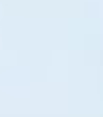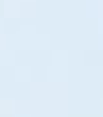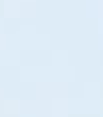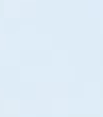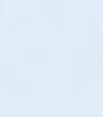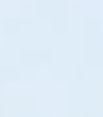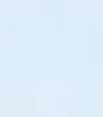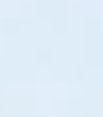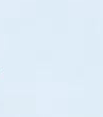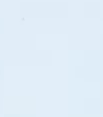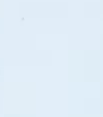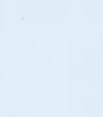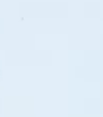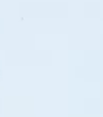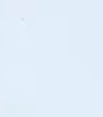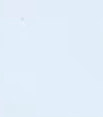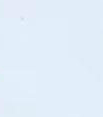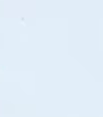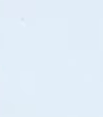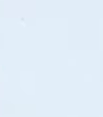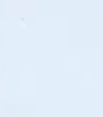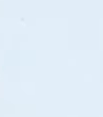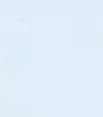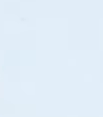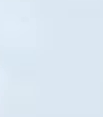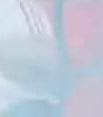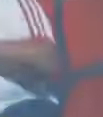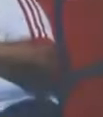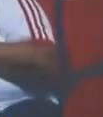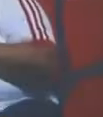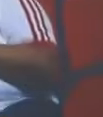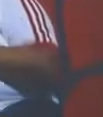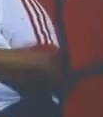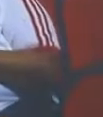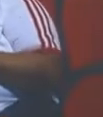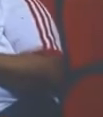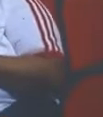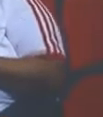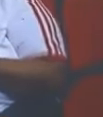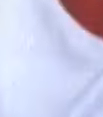Thank you.